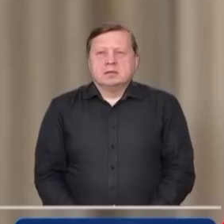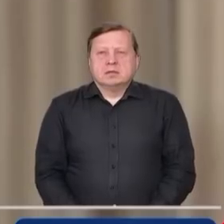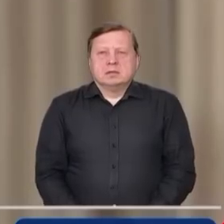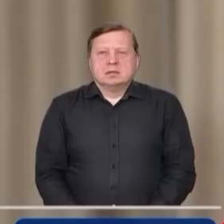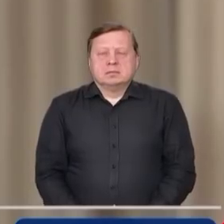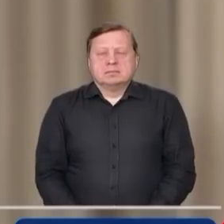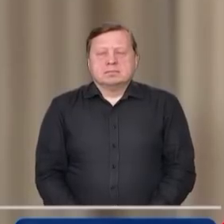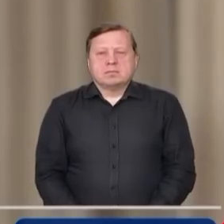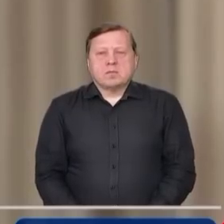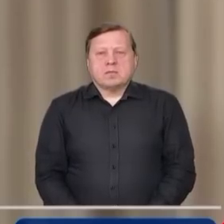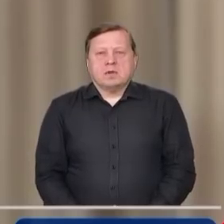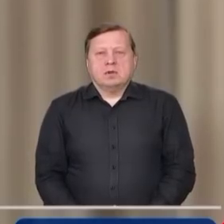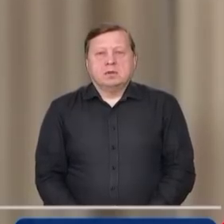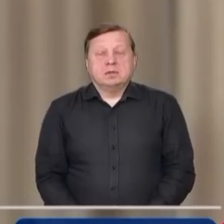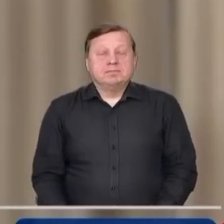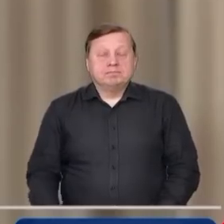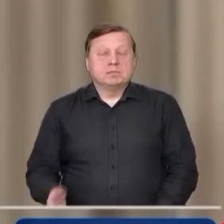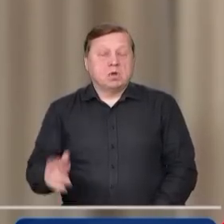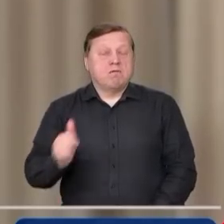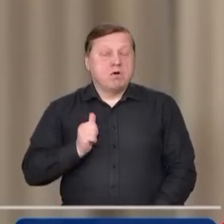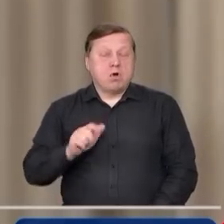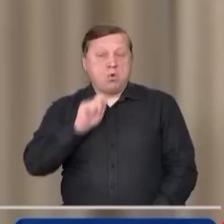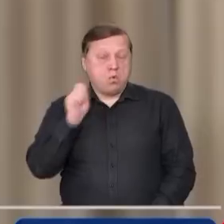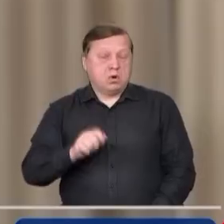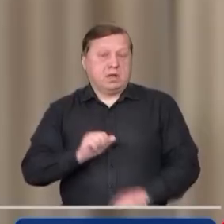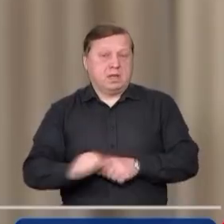A armia ukraińska broni swojego narodu.